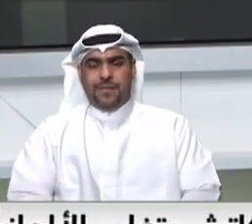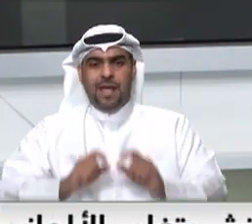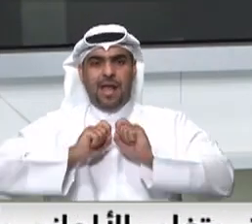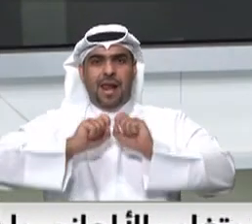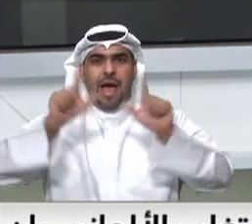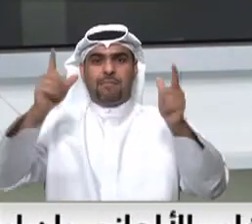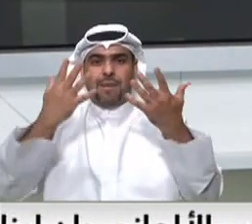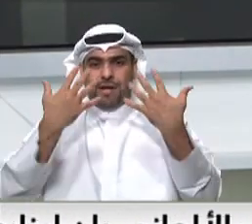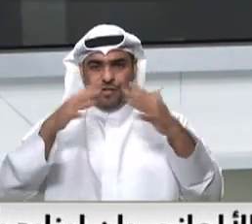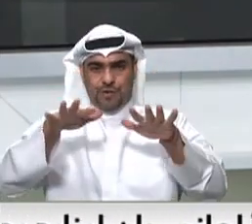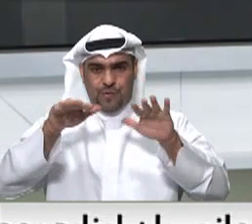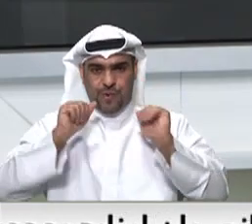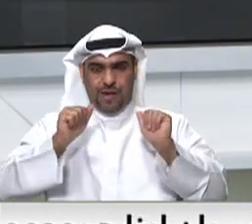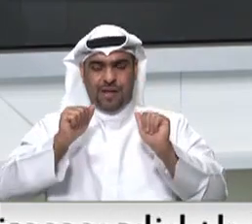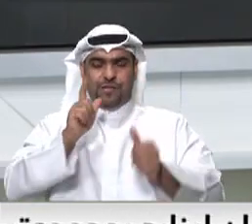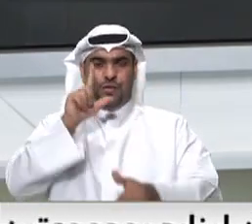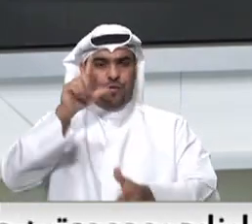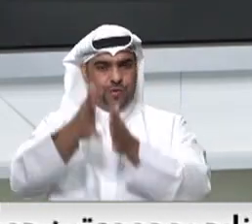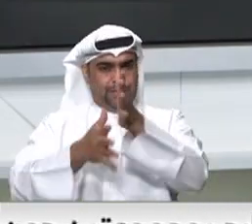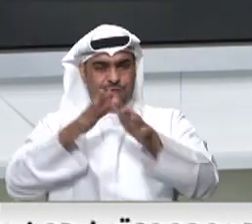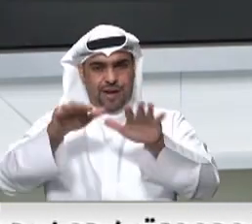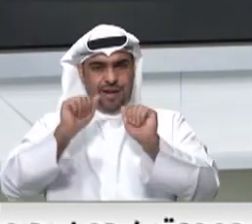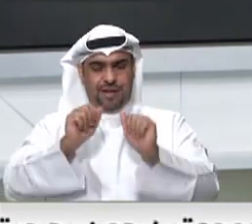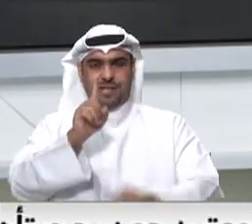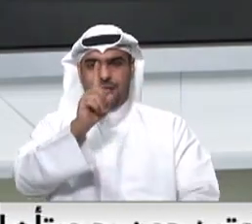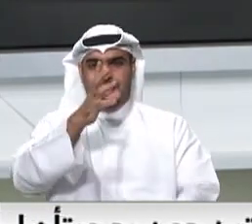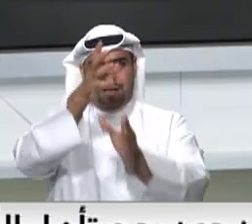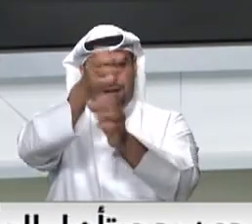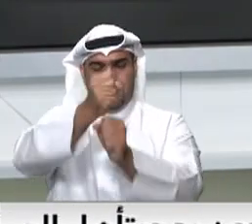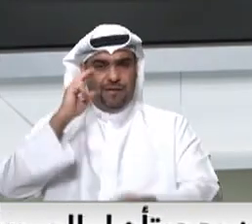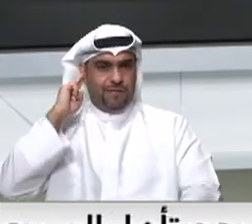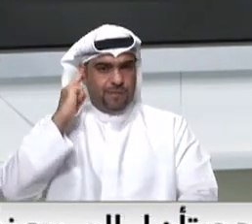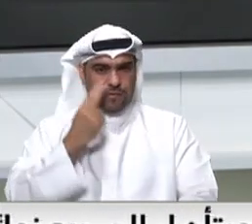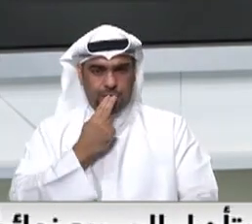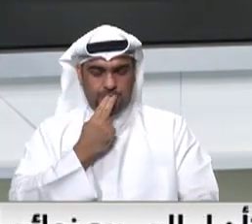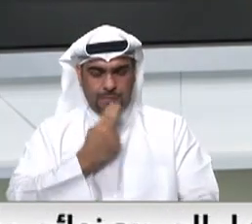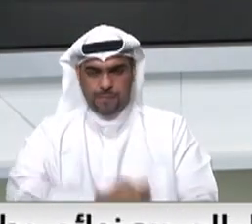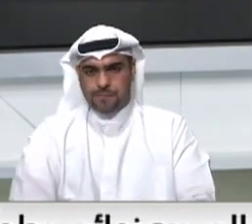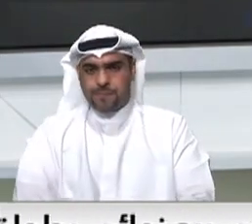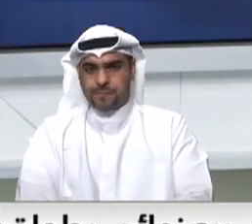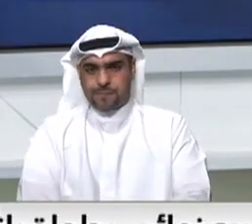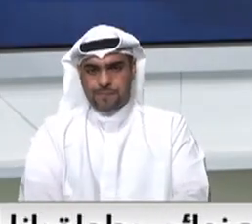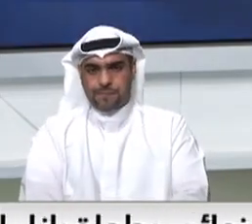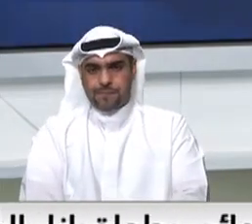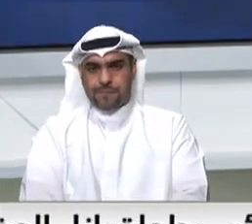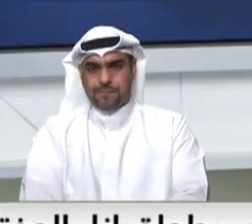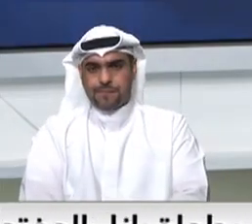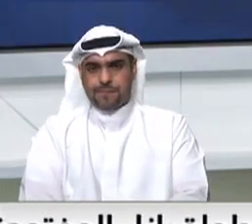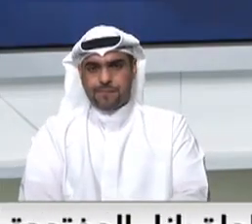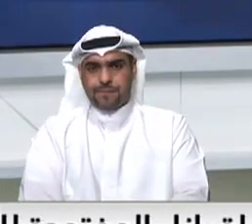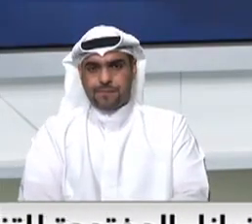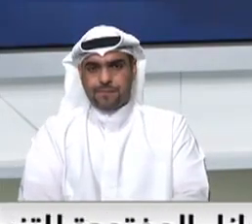الى هنا تنتهي جولتنا الجو وعوده للجانب الاخر من الاستديو لاستكمال ما تبقى من النشره